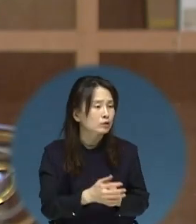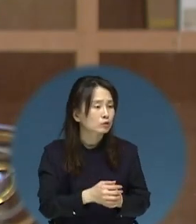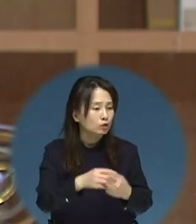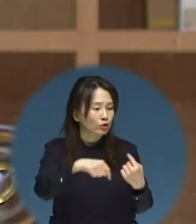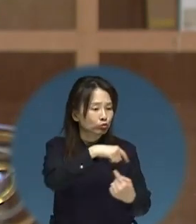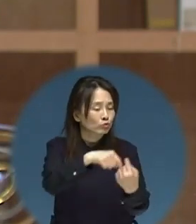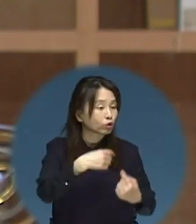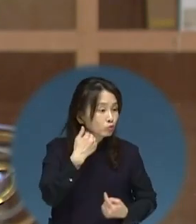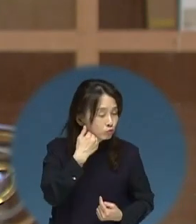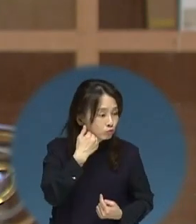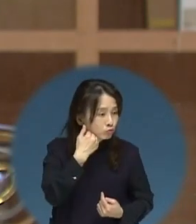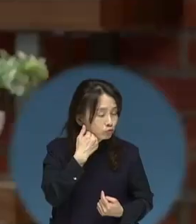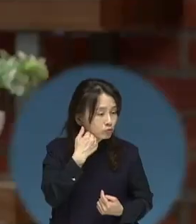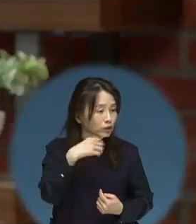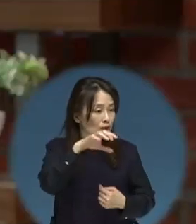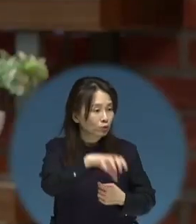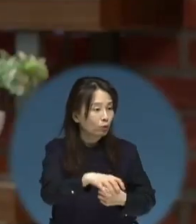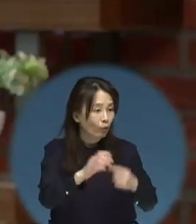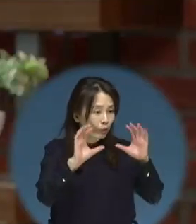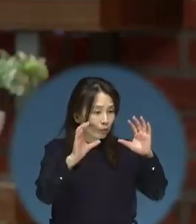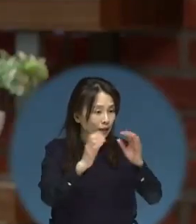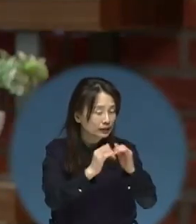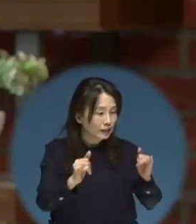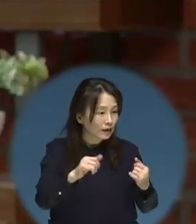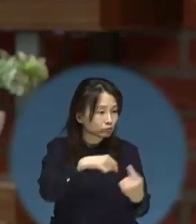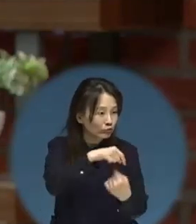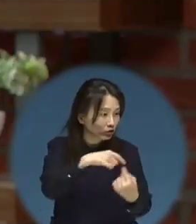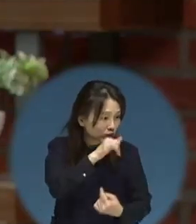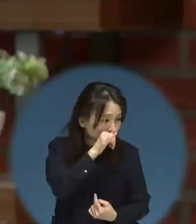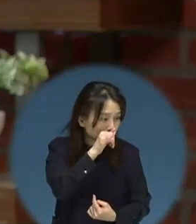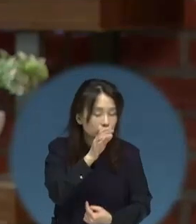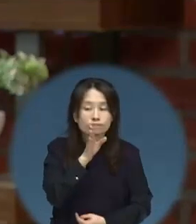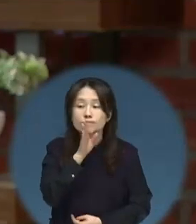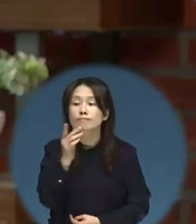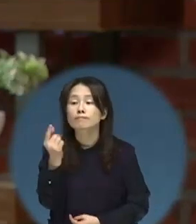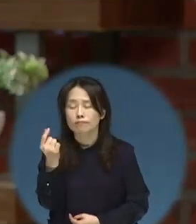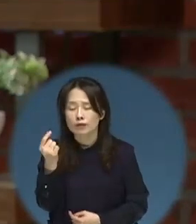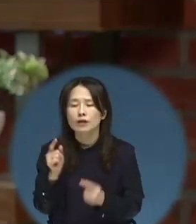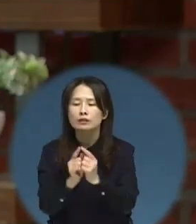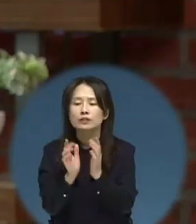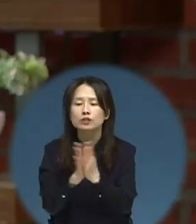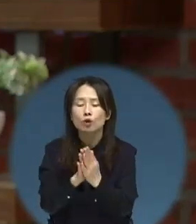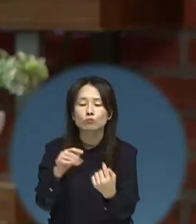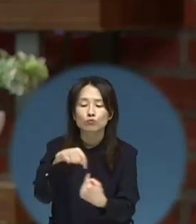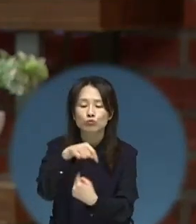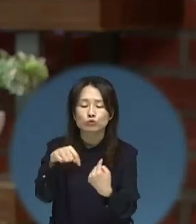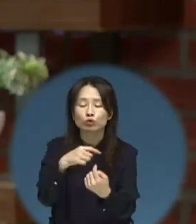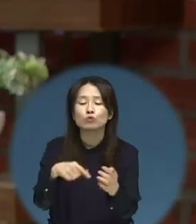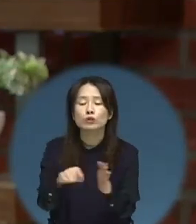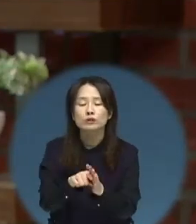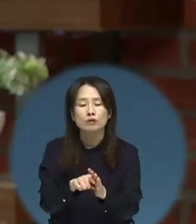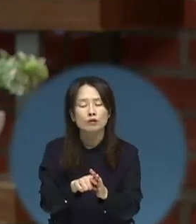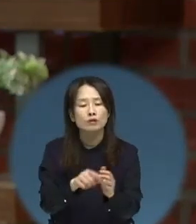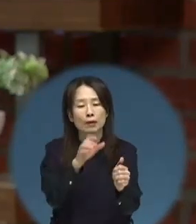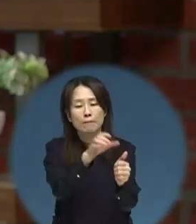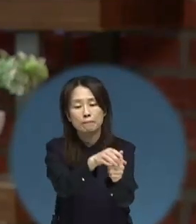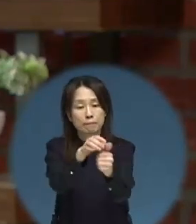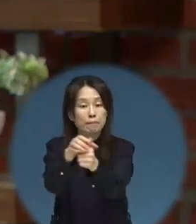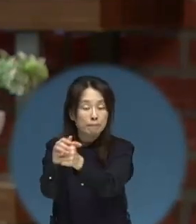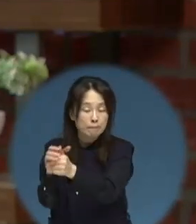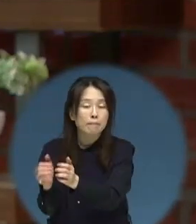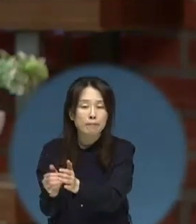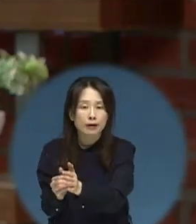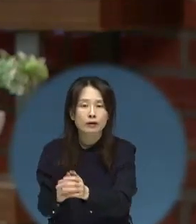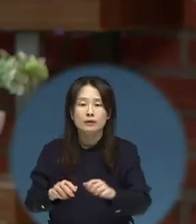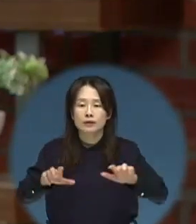네, 모든 이제 교장 선생님들은 다 현지인으로 세워놓고요. 예. 그들이 직접 운영할 수 있게 해서 저희 같은 경우는 오히려 코로나 시기에